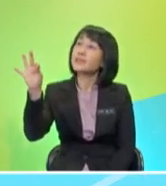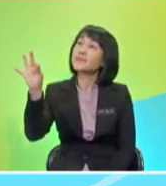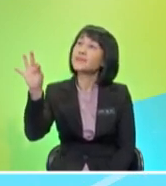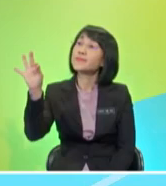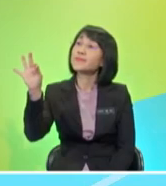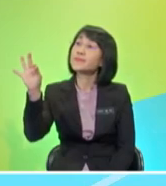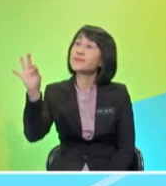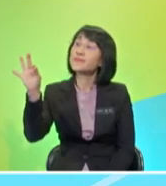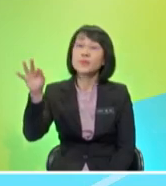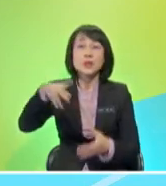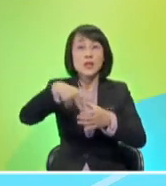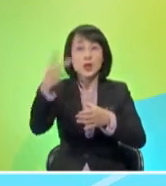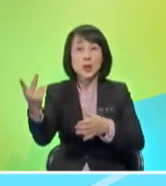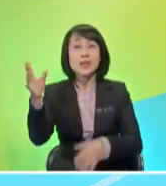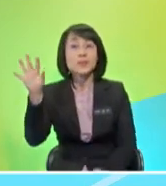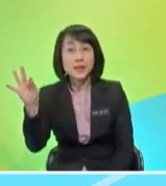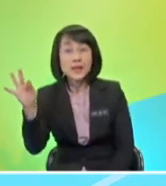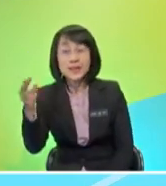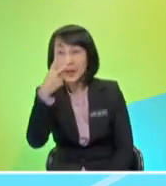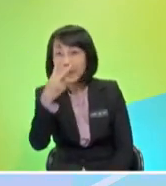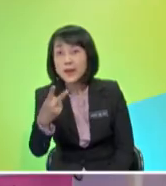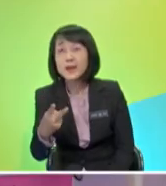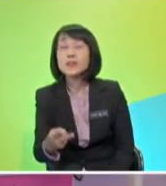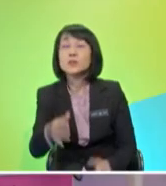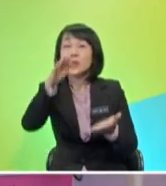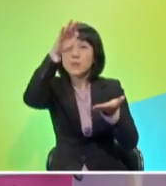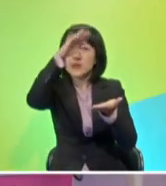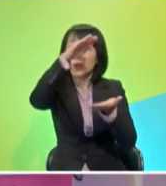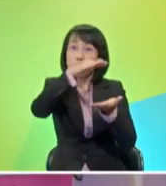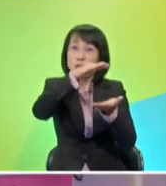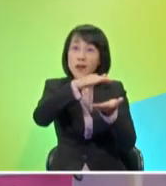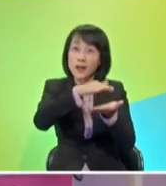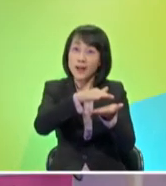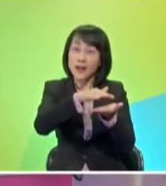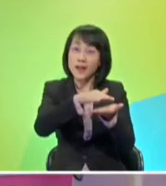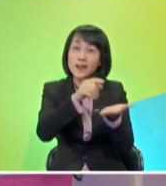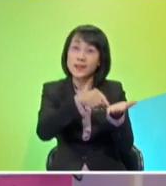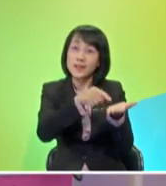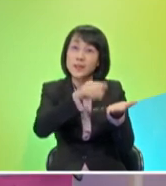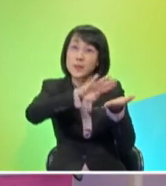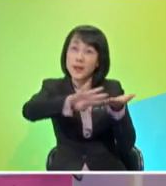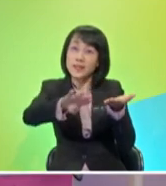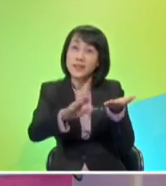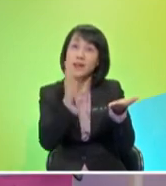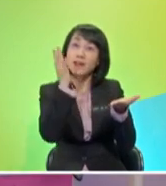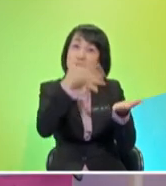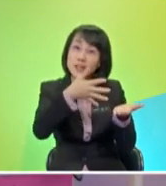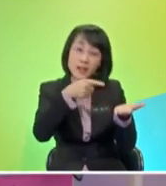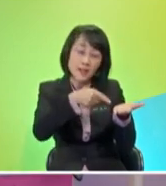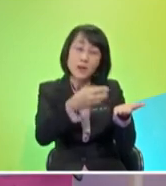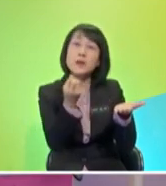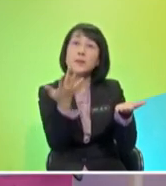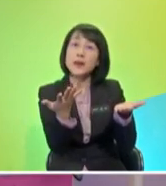4, 5, 6, 7, 8, 9. 9 cikgu dah keluarkan. Nampak tak dah tinggal dah berkurang. So baki yang tinggalnya berapa